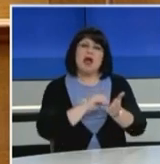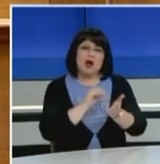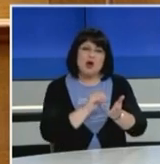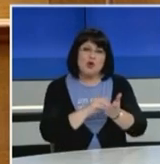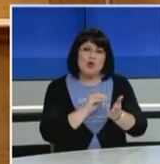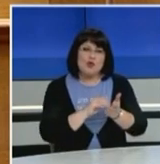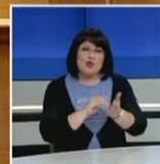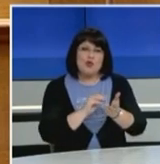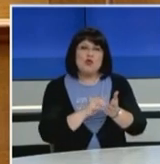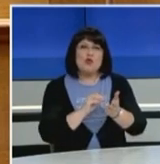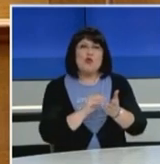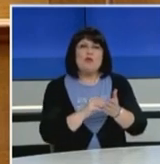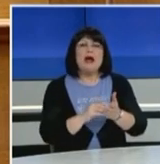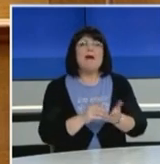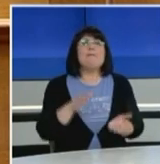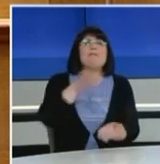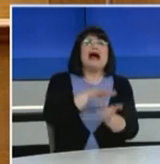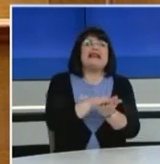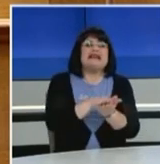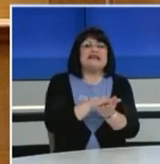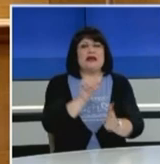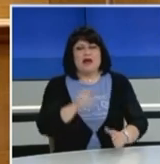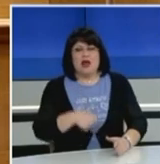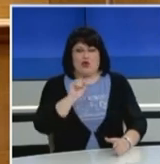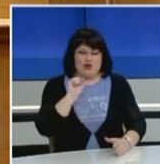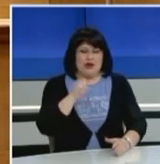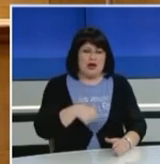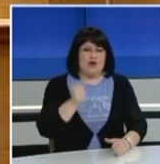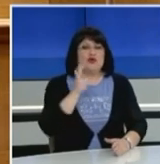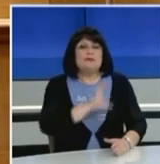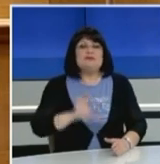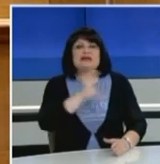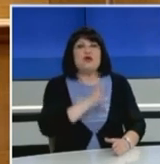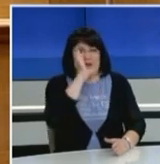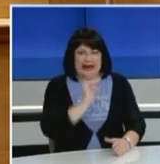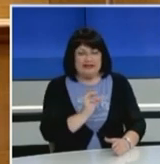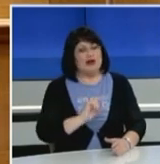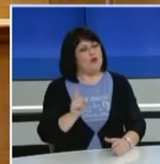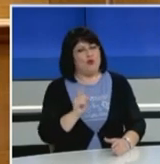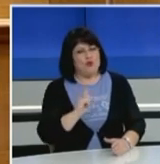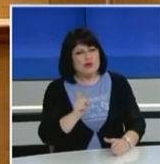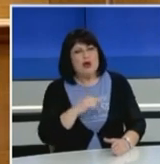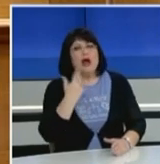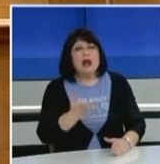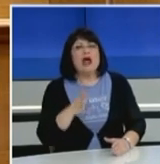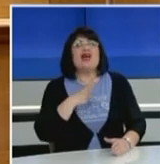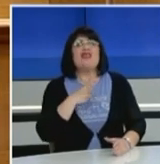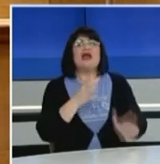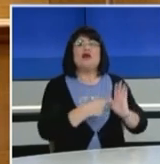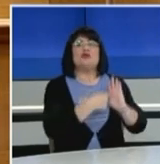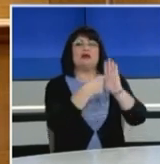διάφορες προσταφαιρέσεις μαρτύρων με σκοπό όχι την αναζήτηση της ουσιαστικής αλήθειας, αλλά τη δημιουργία